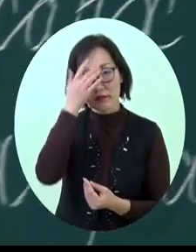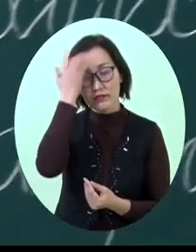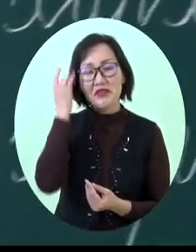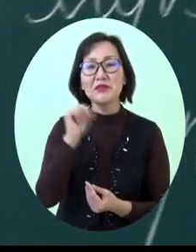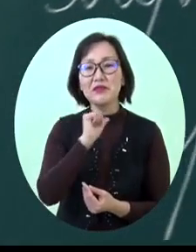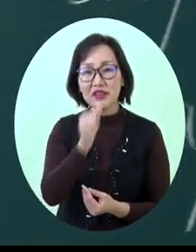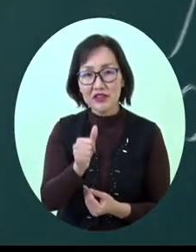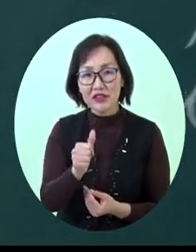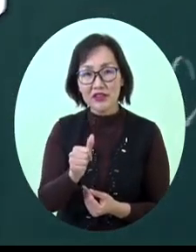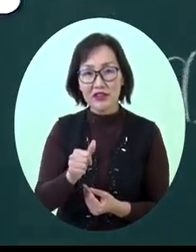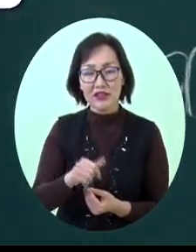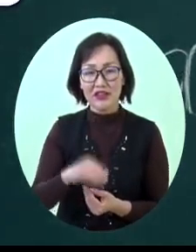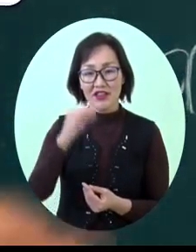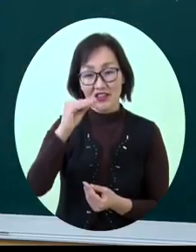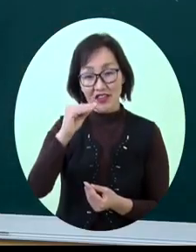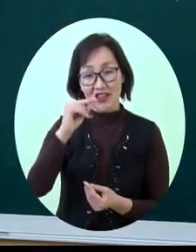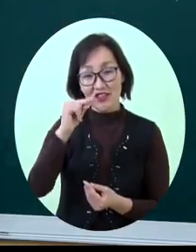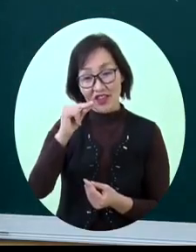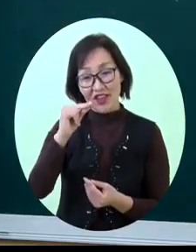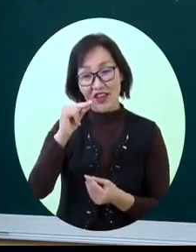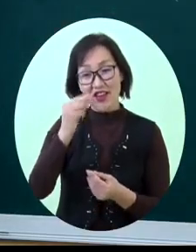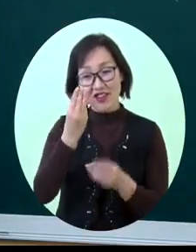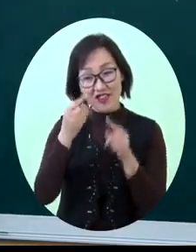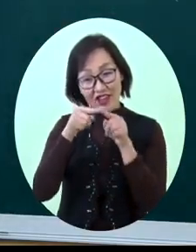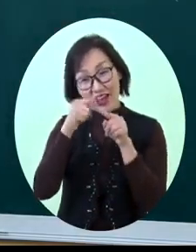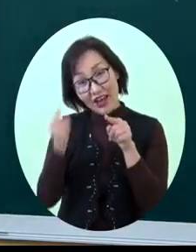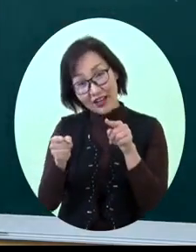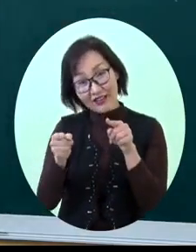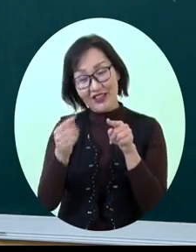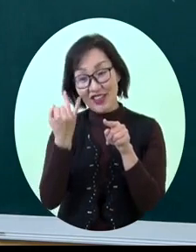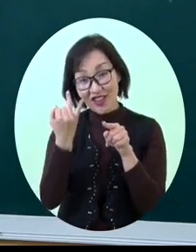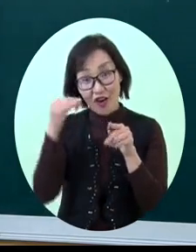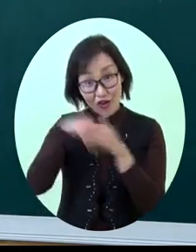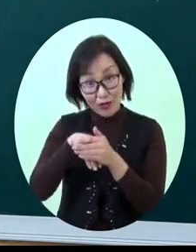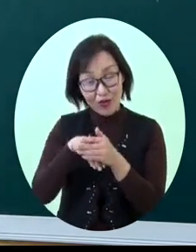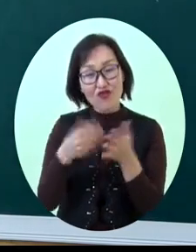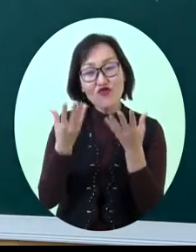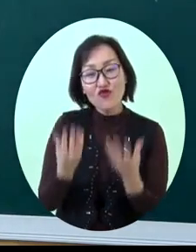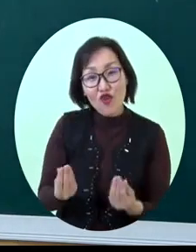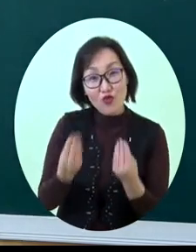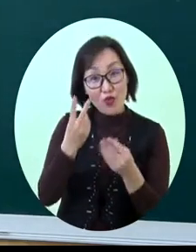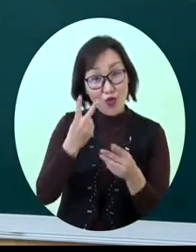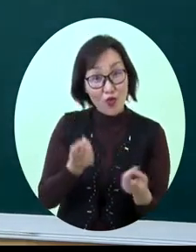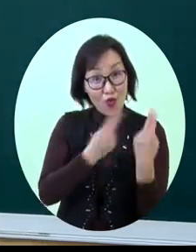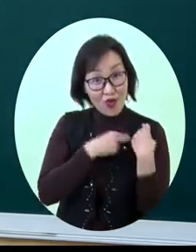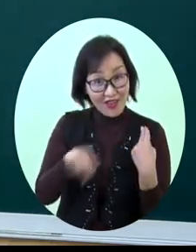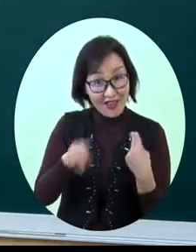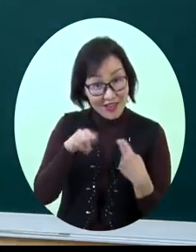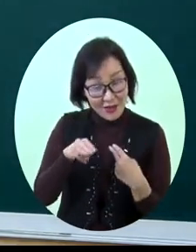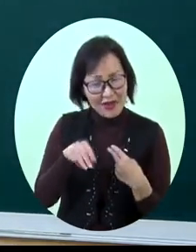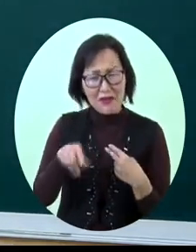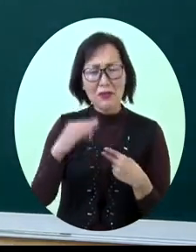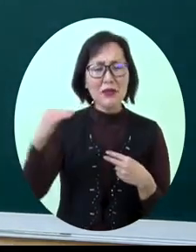За биш. ЖЖ-ээс бусад гээгүүлэгчийн ард орсон ий зөөлрүүлэх үүрэгтэй байдаг. Тэгвэл машинаар гэдгийн ийм